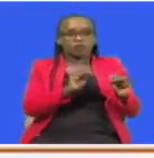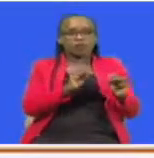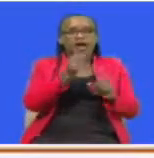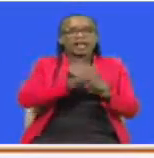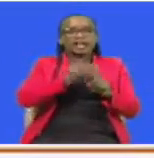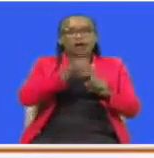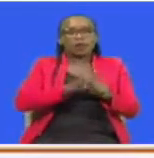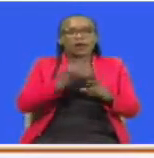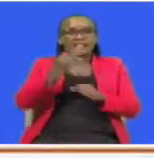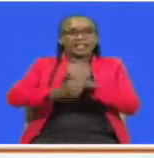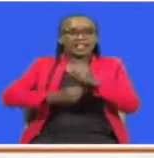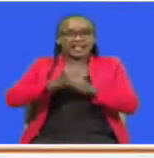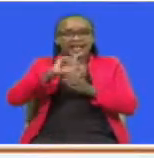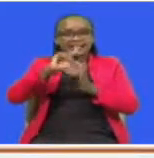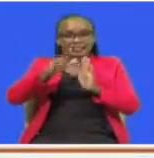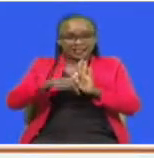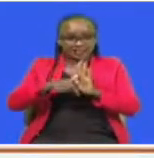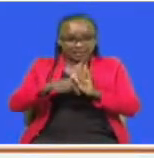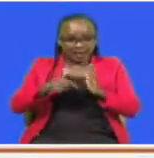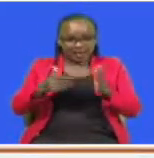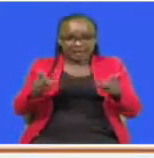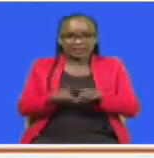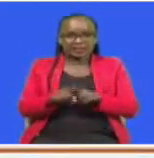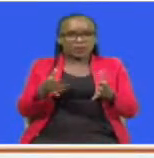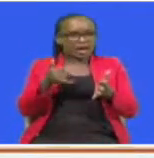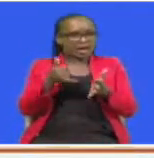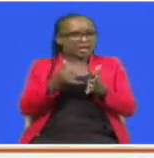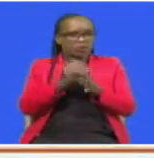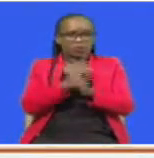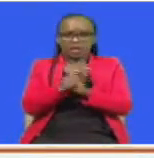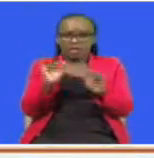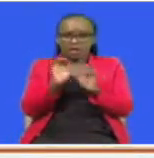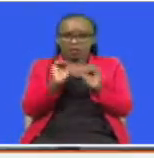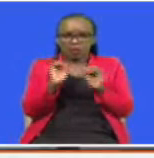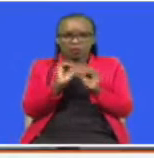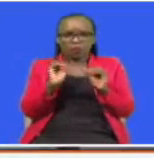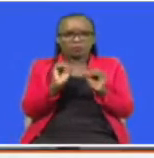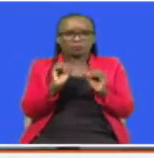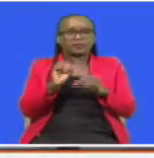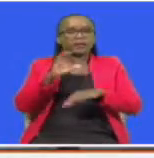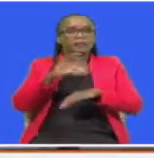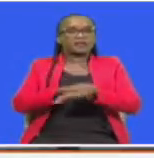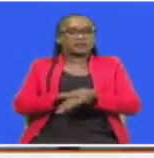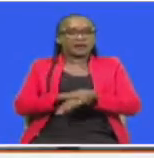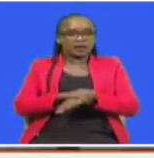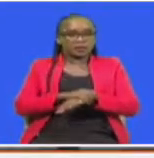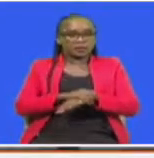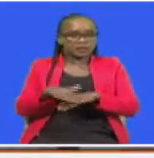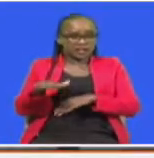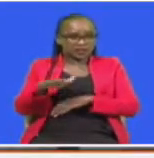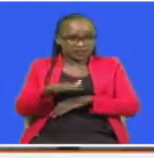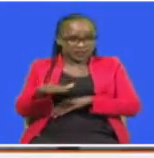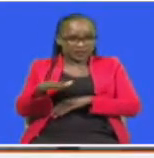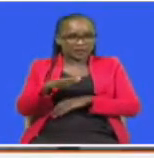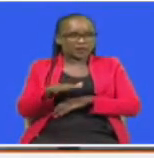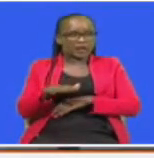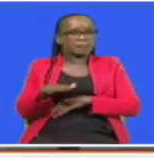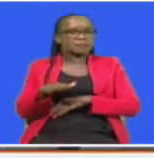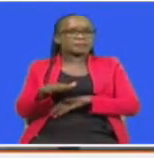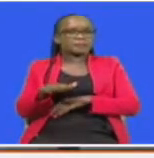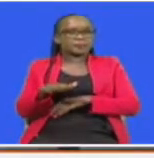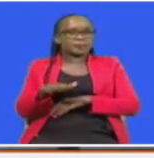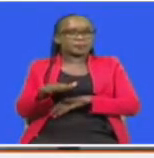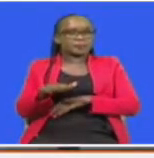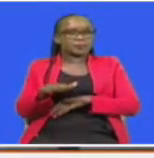mitatu. Katika mji wa Mtwapa hakujihusisha na usafi. But I found it wasn't necessary to step in the Ukunda area